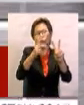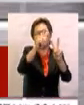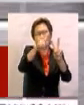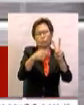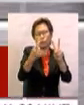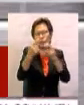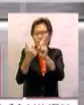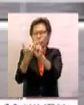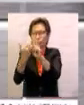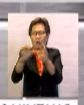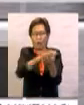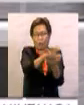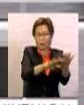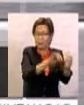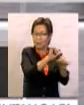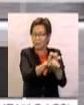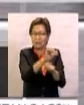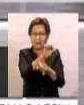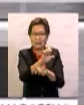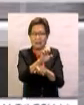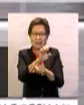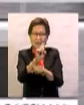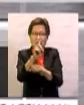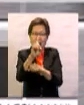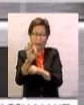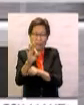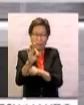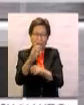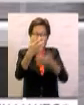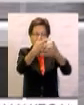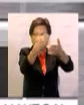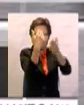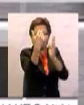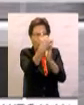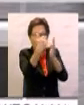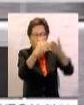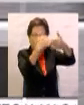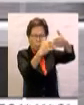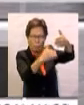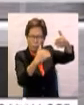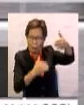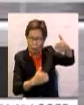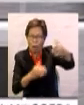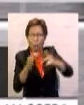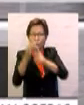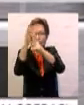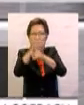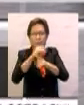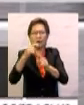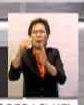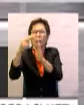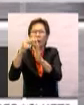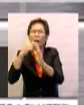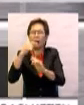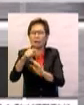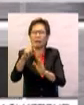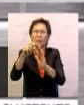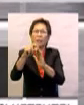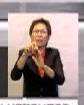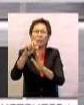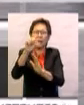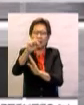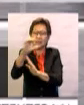Januari 2019. Rangka kerja ETF di bawah keperluan senaraian pasaran utama serta peraturan dan arahan Bursa Malaysia Securities